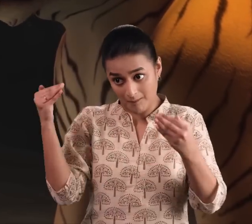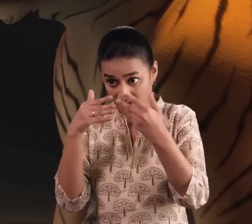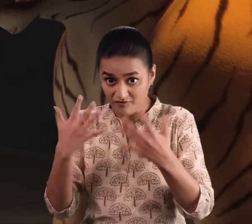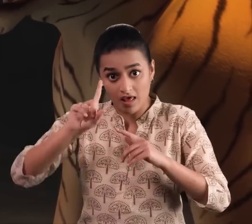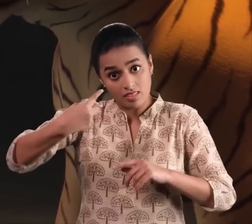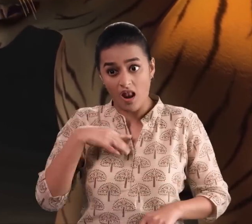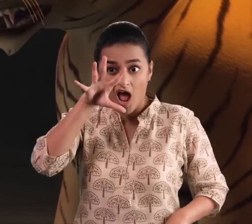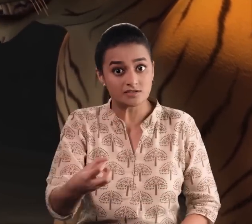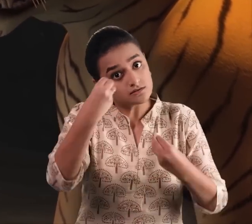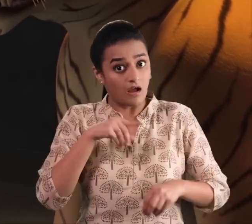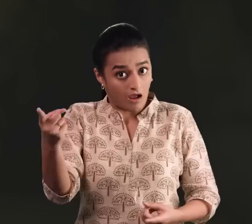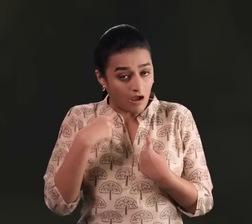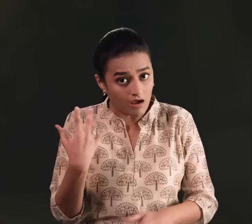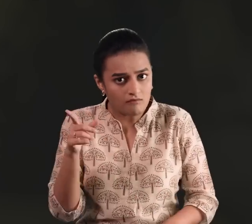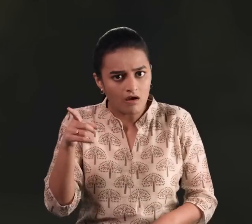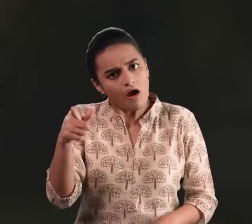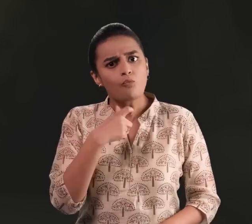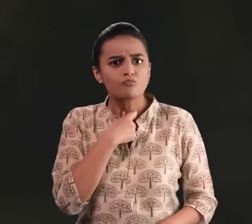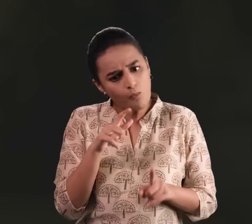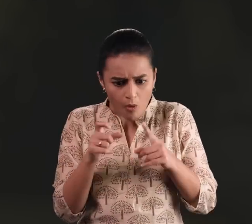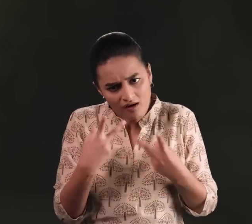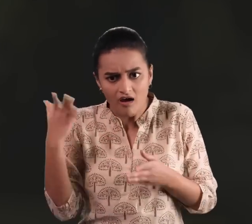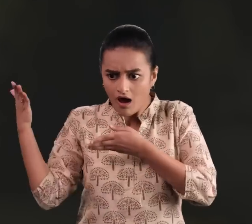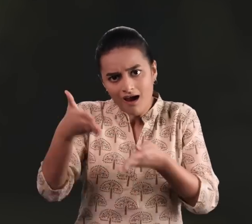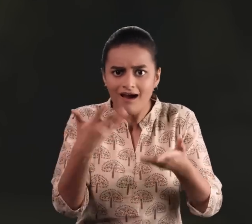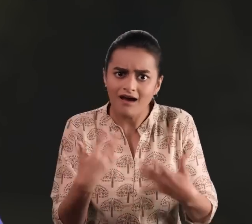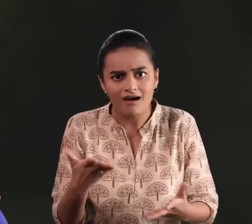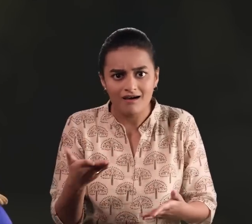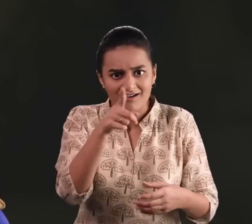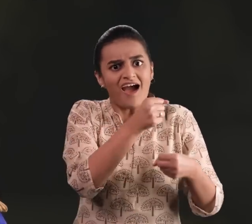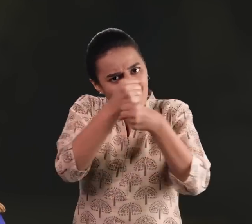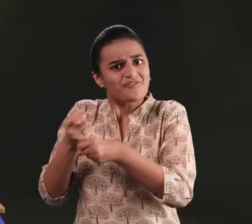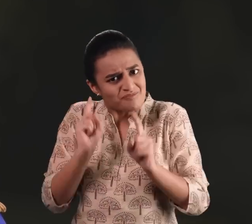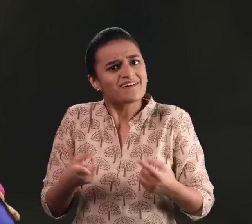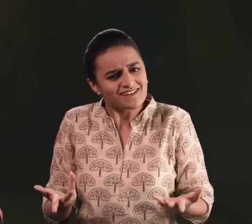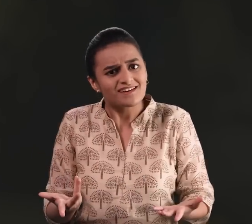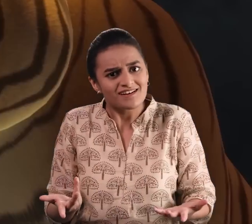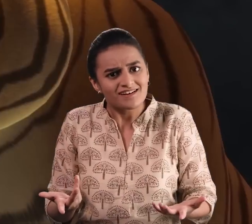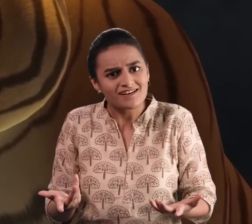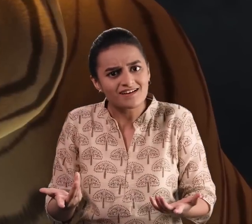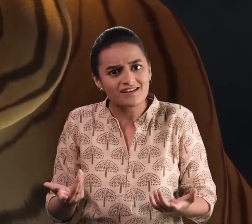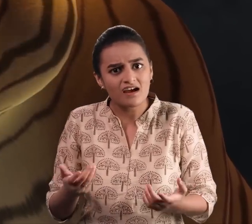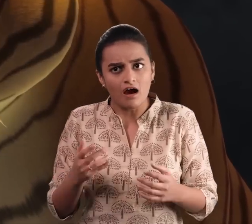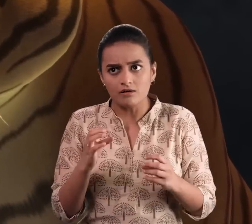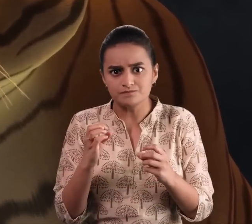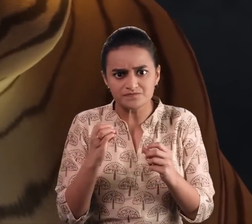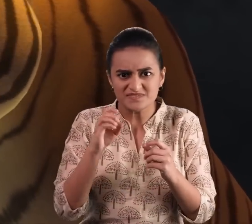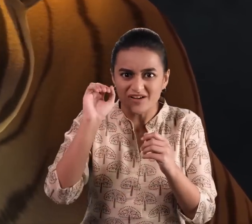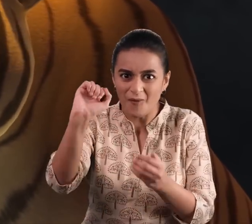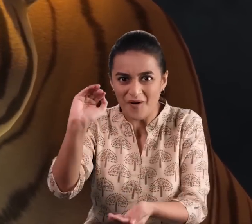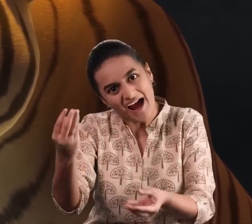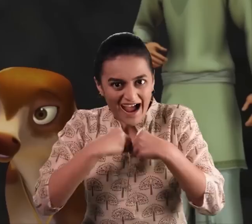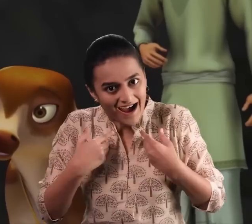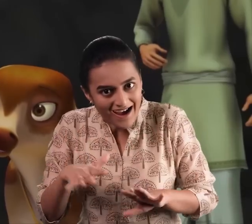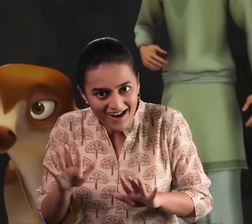से मिलने के बाद वो मेरा भोजन बनेगी। तो उसने उसका वचन पूरा किया ना, इसके लिए तो उसे पुरस्कार मिलना चाहिए। उसकी